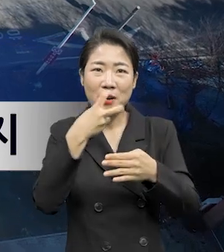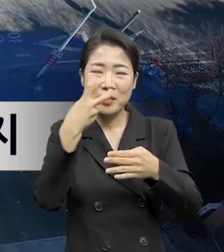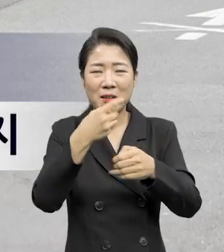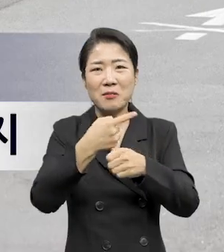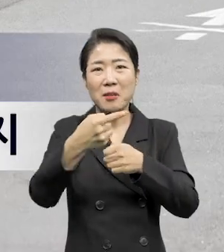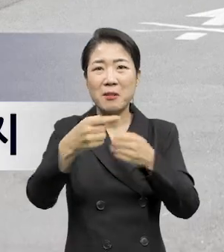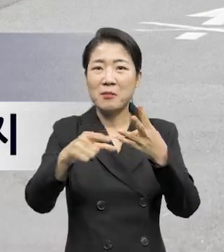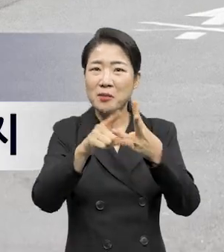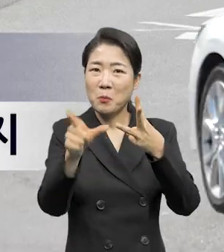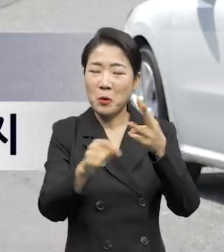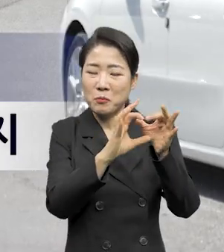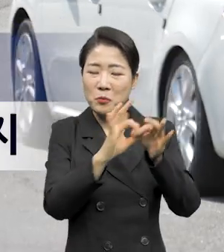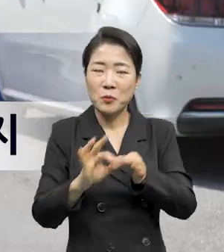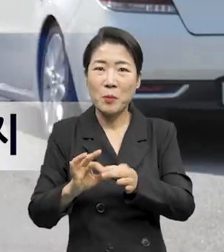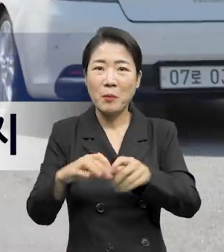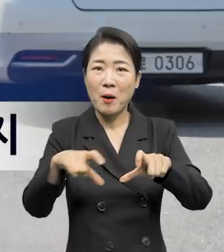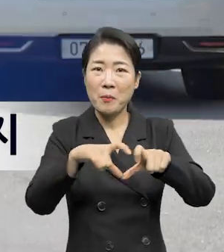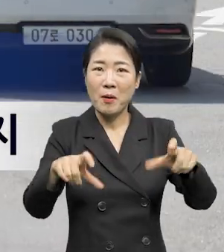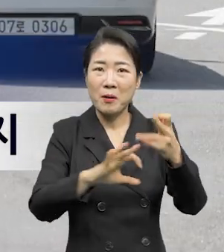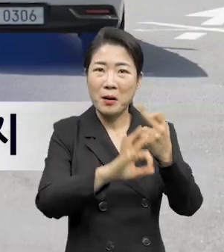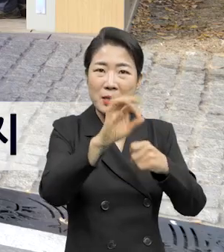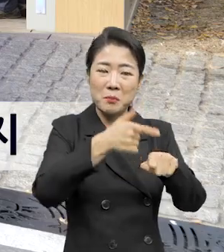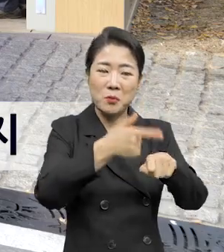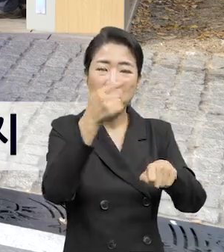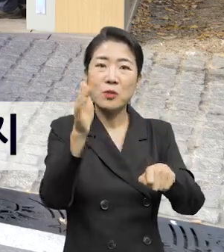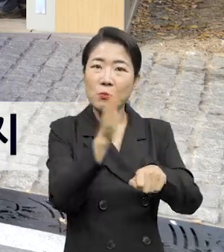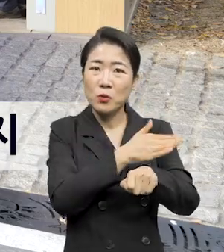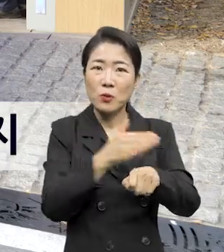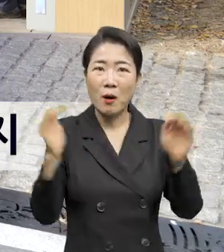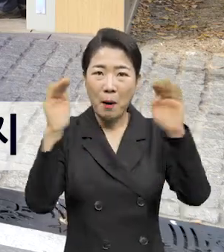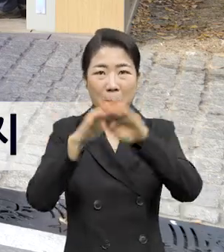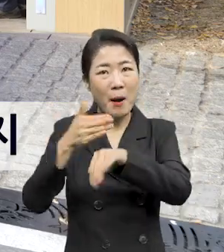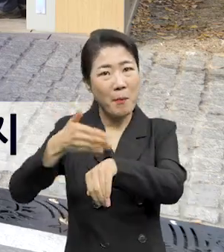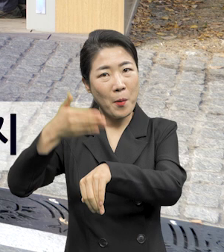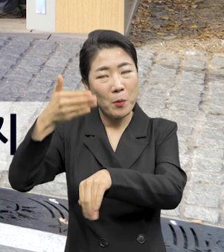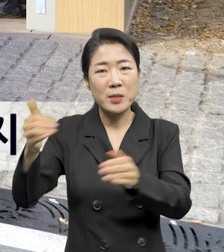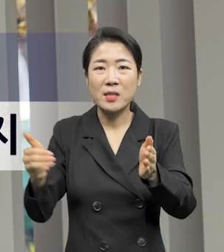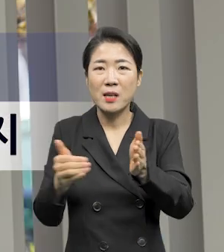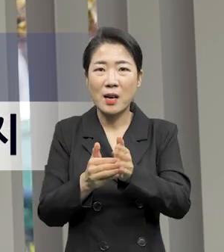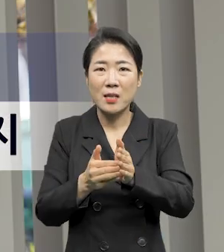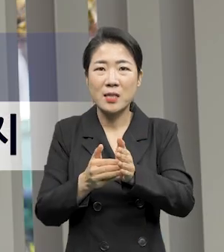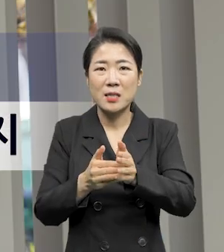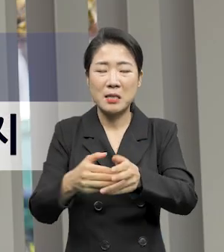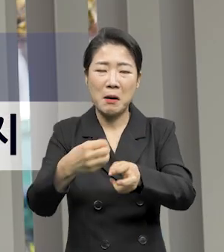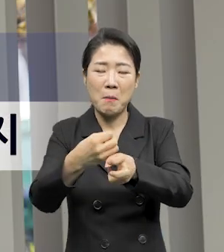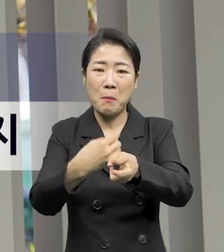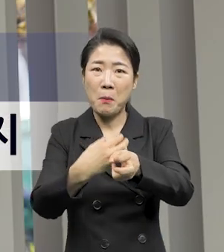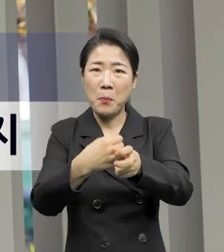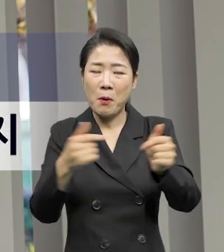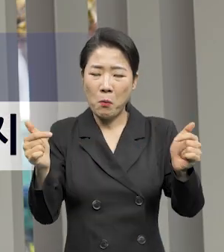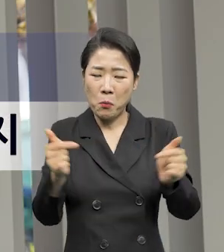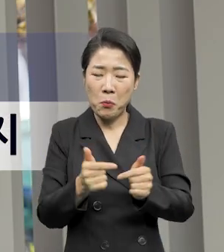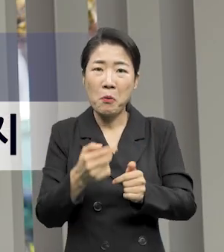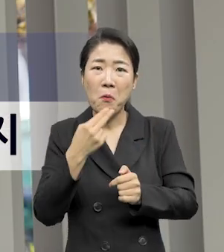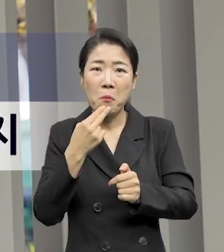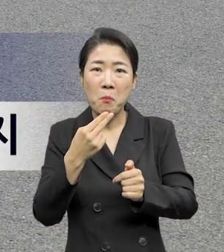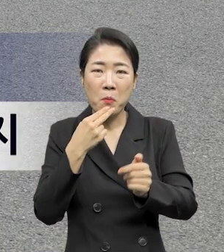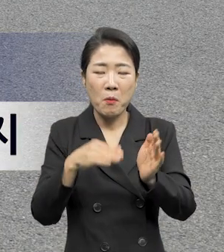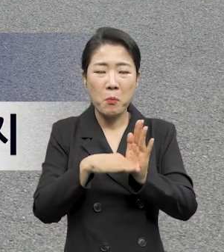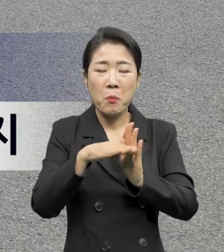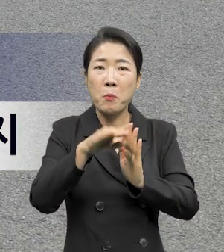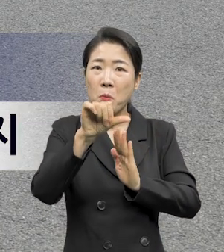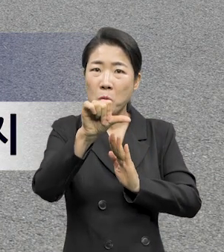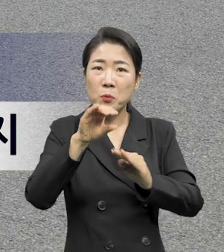내년 3월까지 이어지며 이 기간 평일 오전 6시부터 오후 9시에는 저공해 조치를 하지 않은